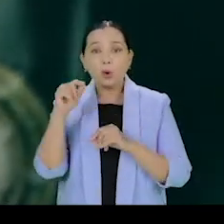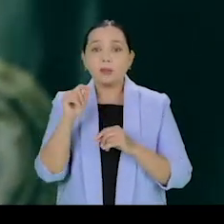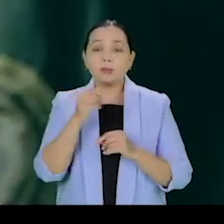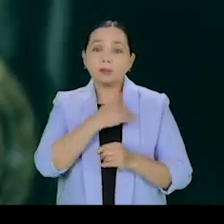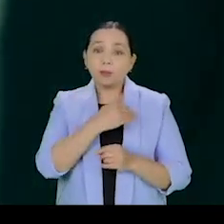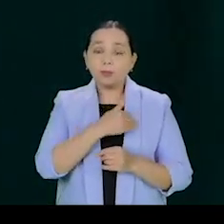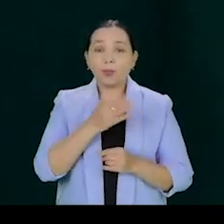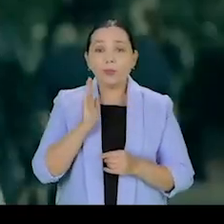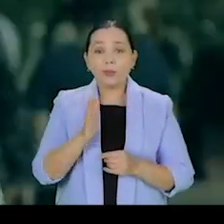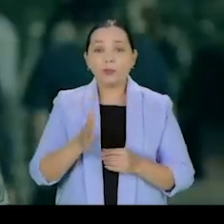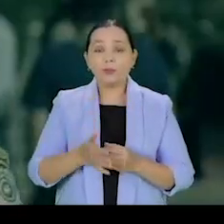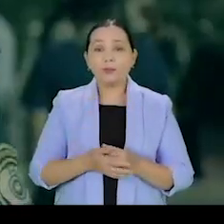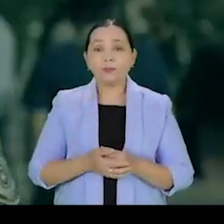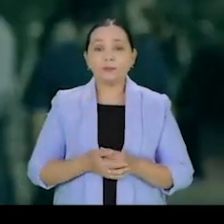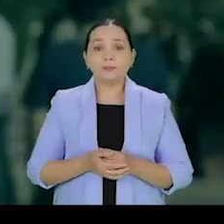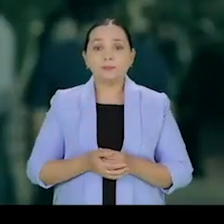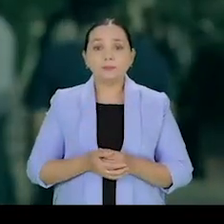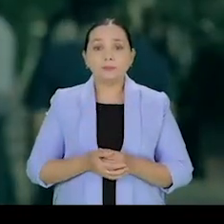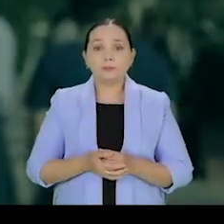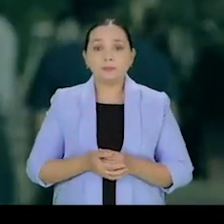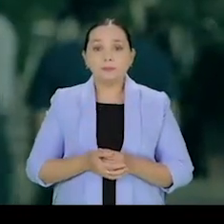bo'lmaydi, bolam.